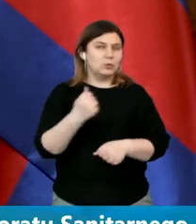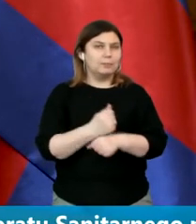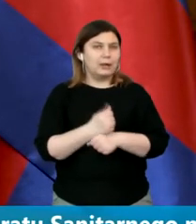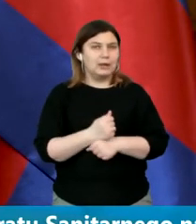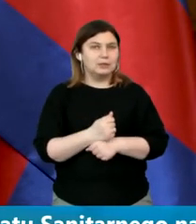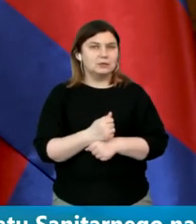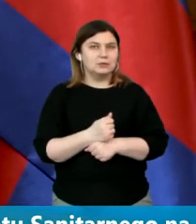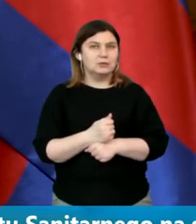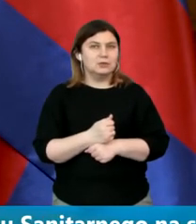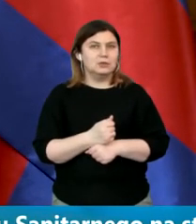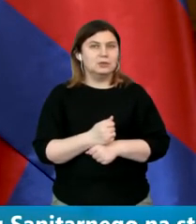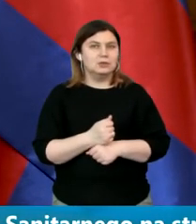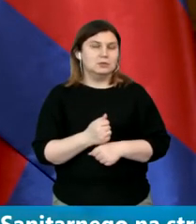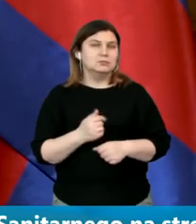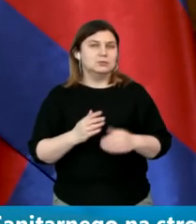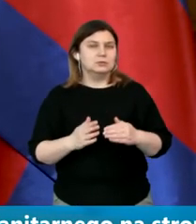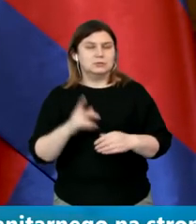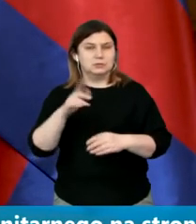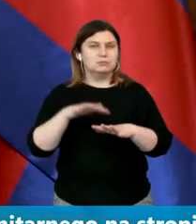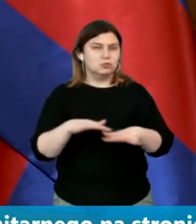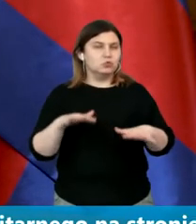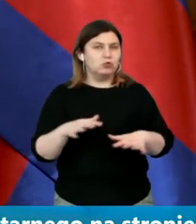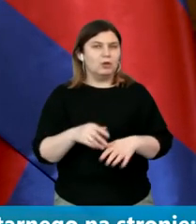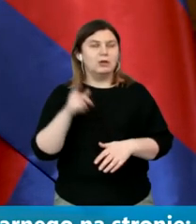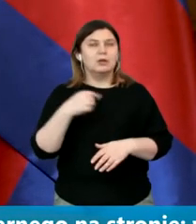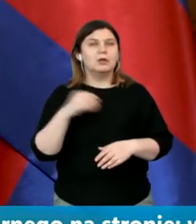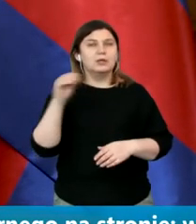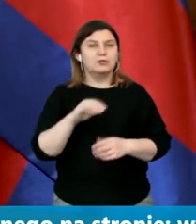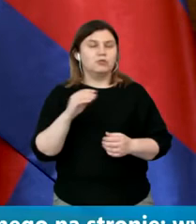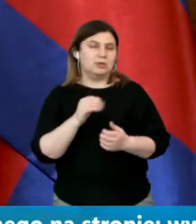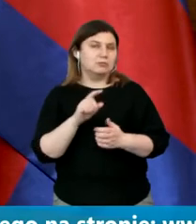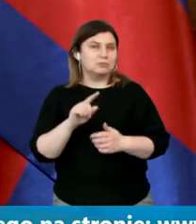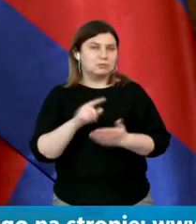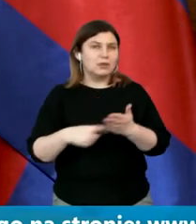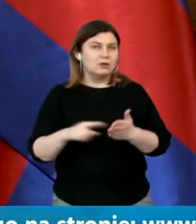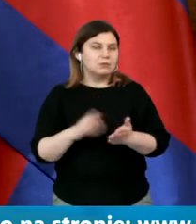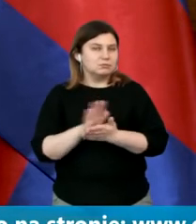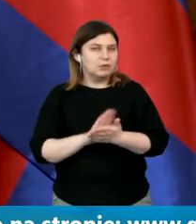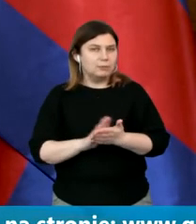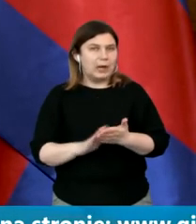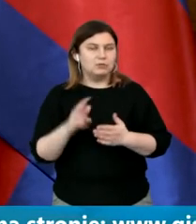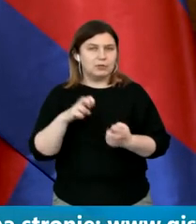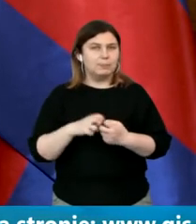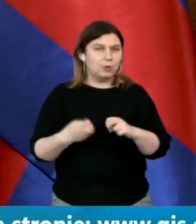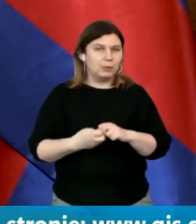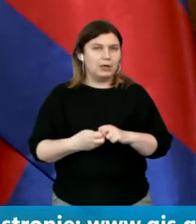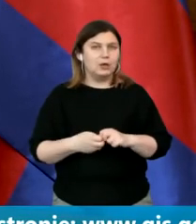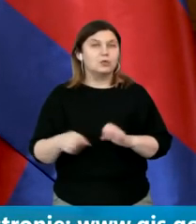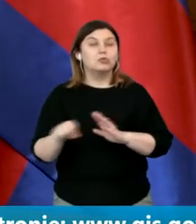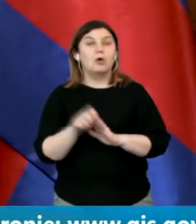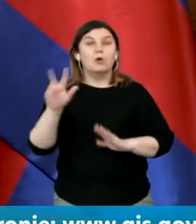na maksymalnych obrotach. Więc jeszcze raz za trudności przepraszam. Natomiast dopóki